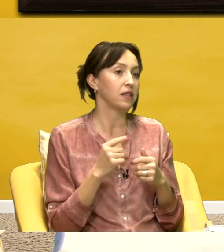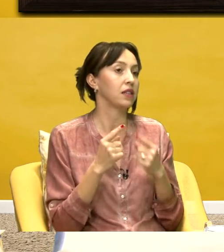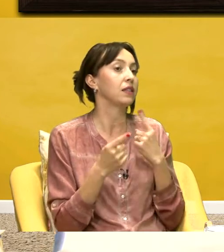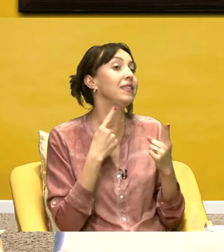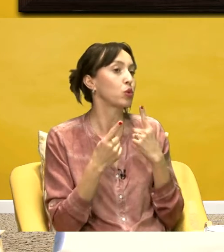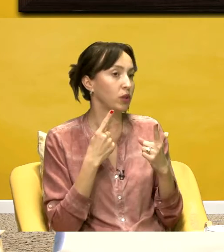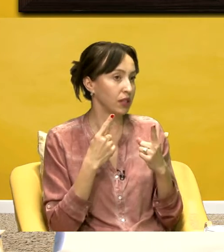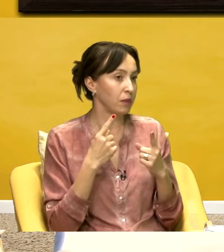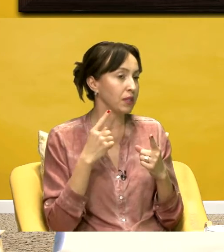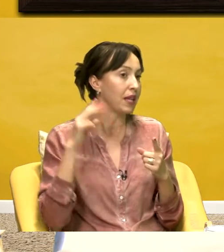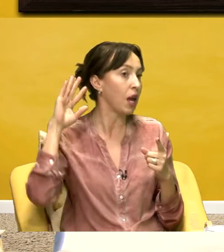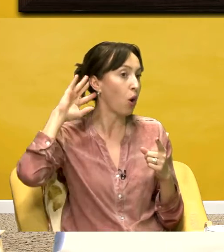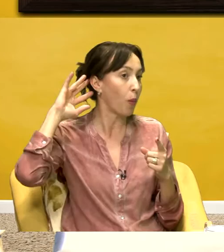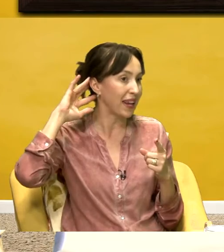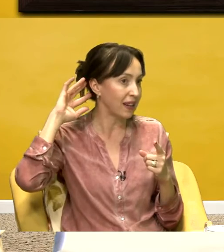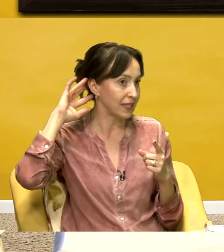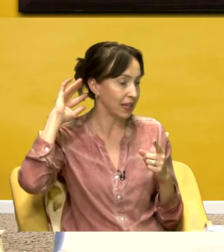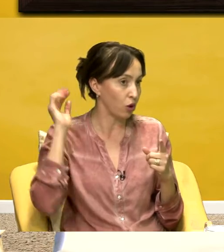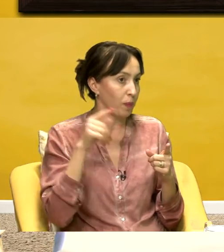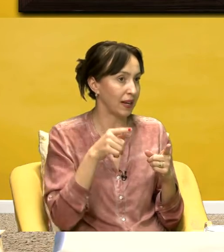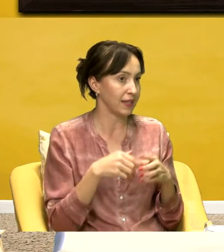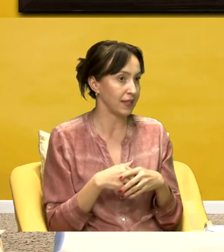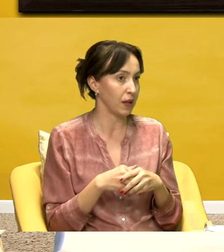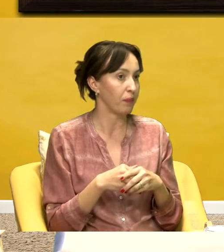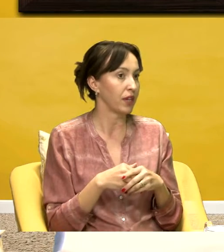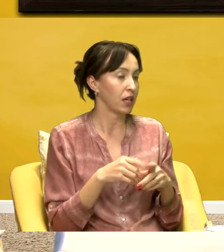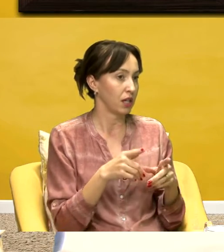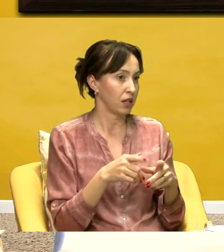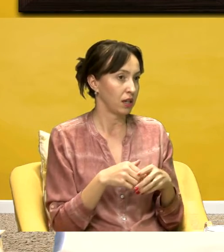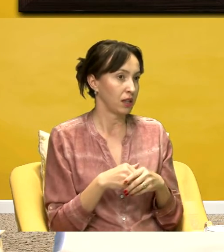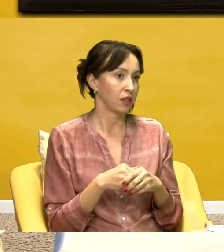dar discutăm de operație, de operație.